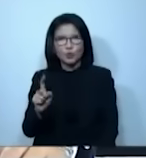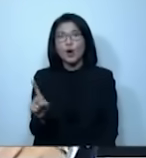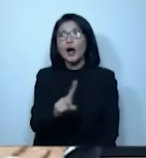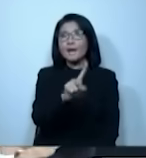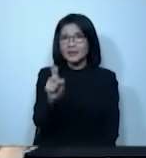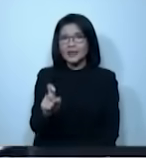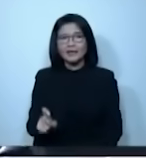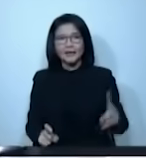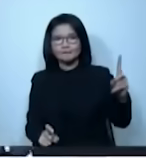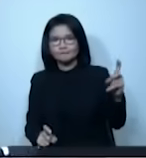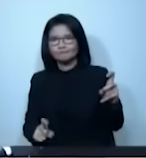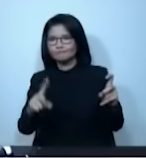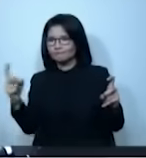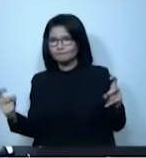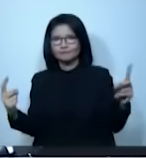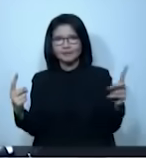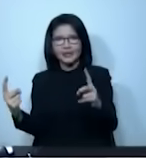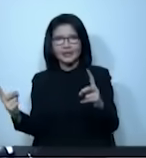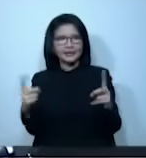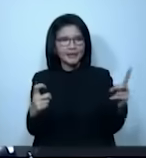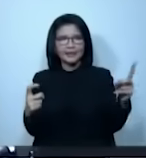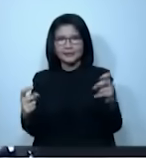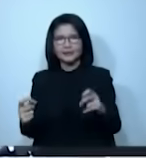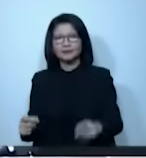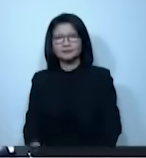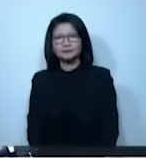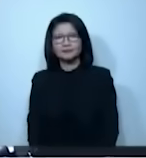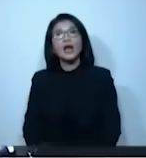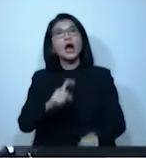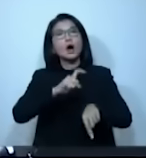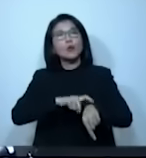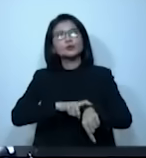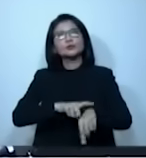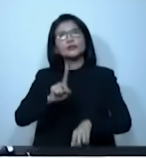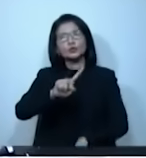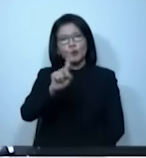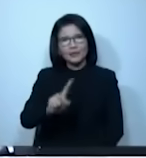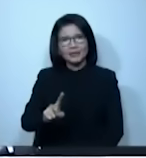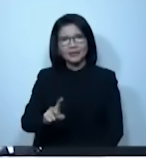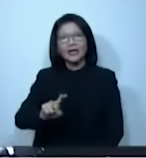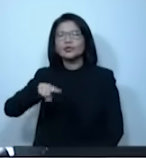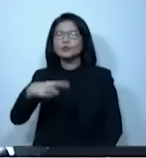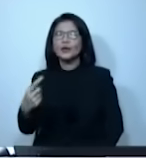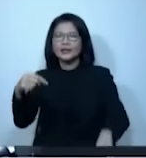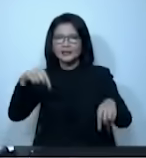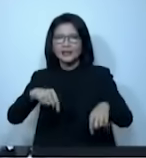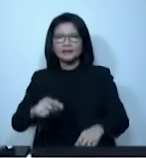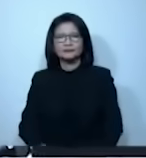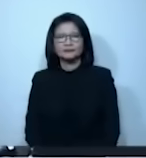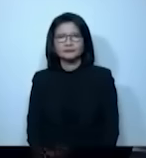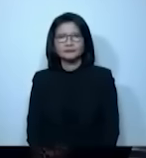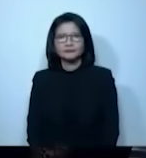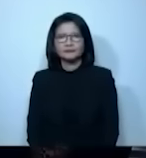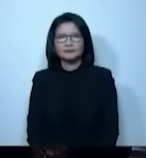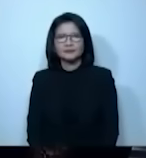kepada nomor urut dan waktu Bapak 1 menit dimulai dari sekarang